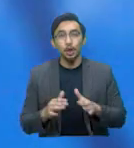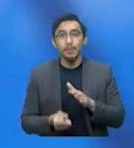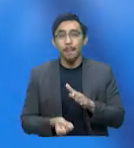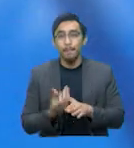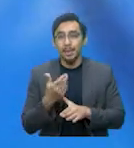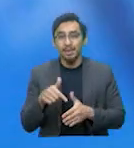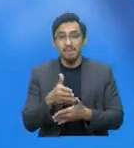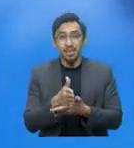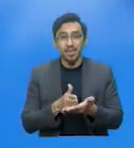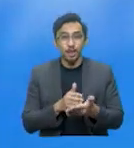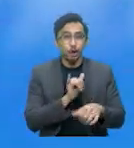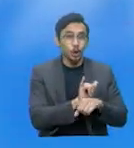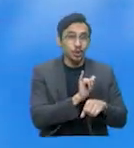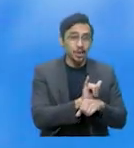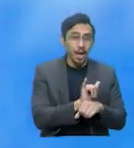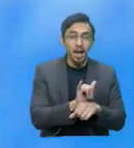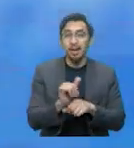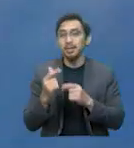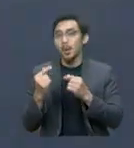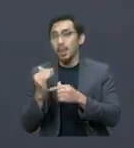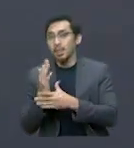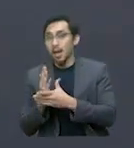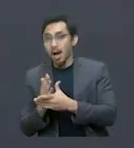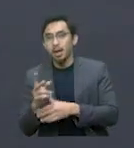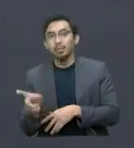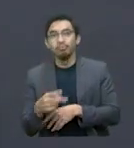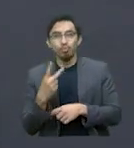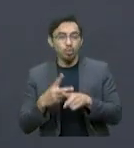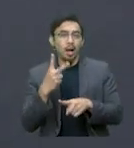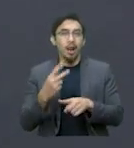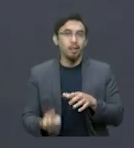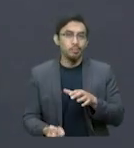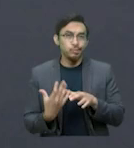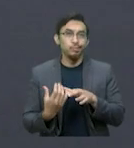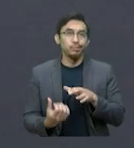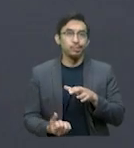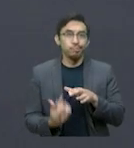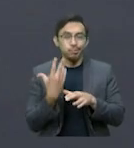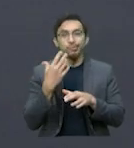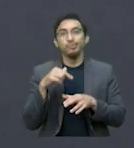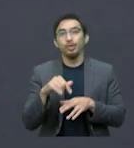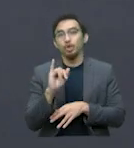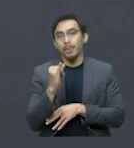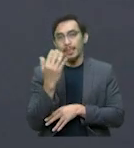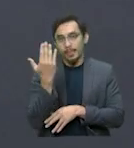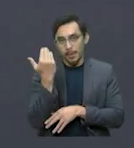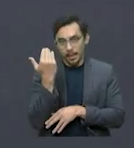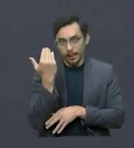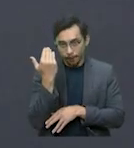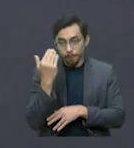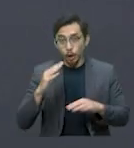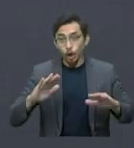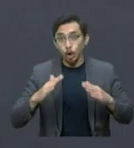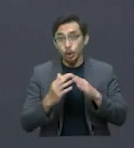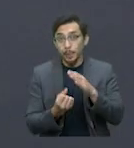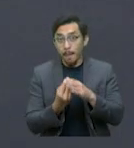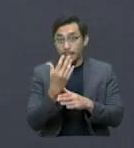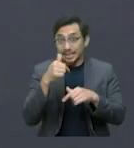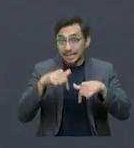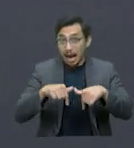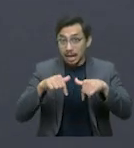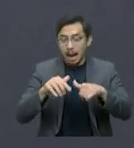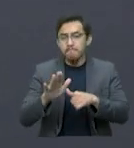pemirsa Gunung Merapi di perbatasan Yogyakarta dan Jawa Tengah dua kali mengalami erupsi sepanjang Jumat kemarin Gunung